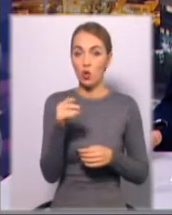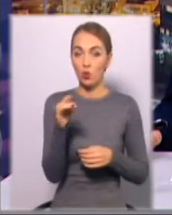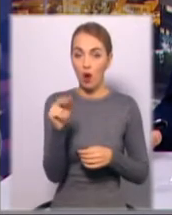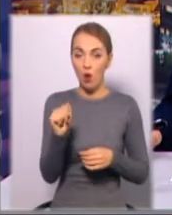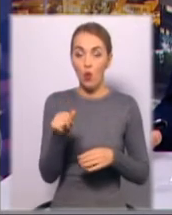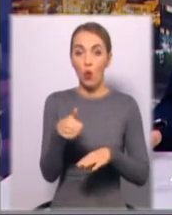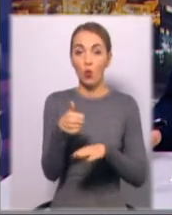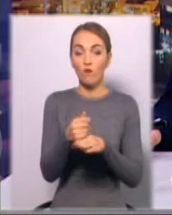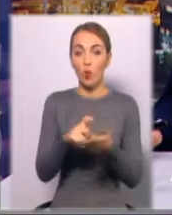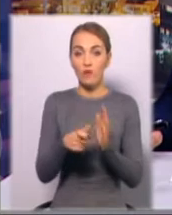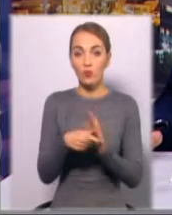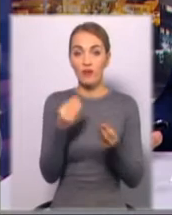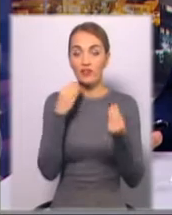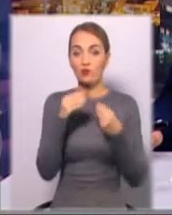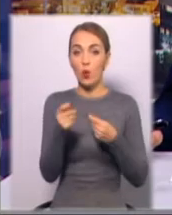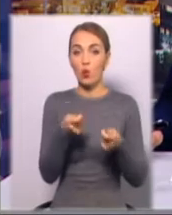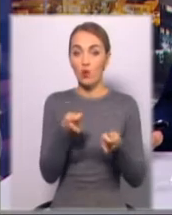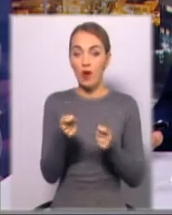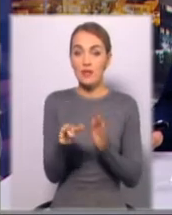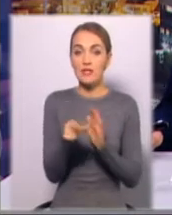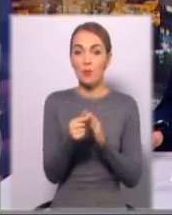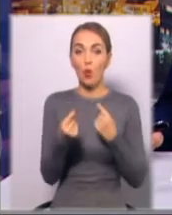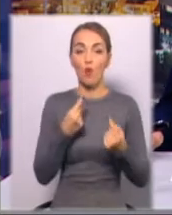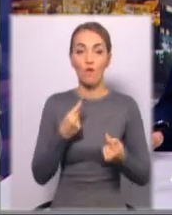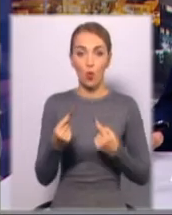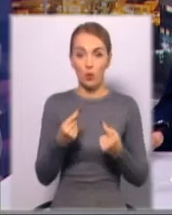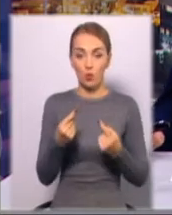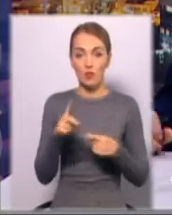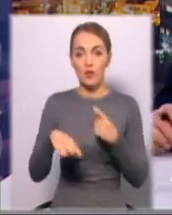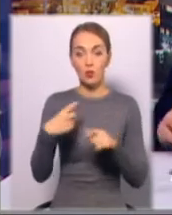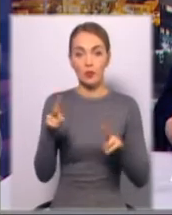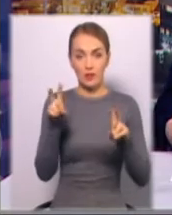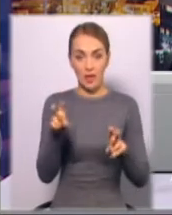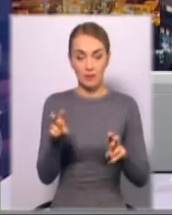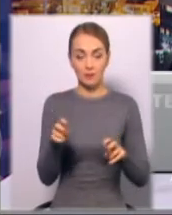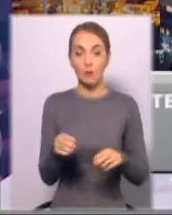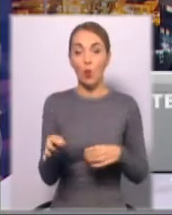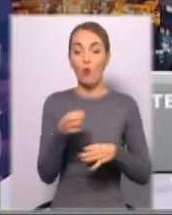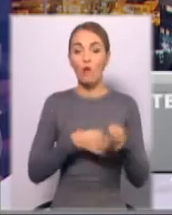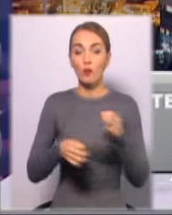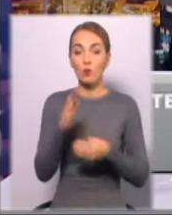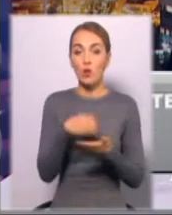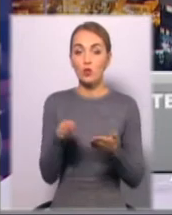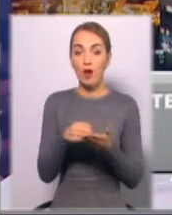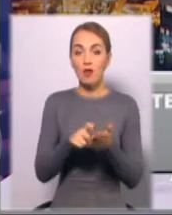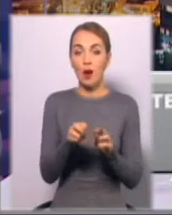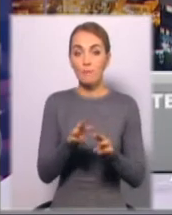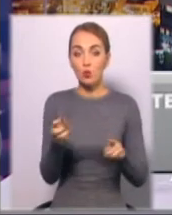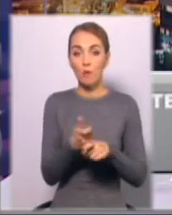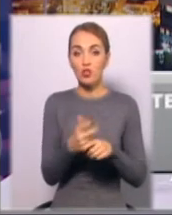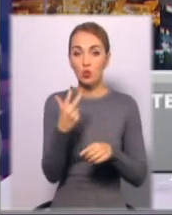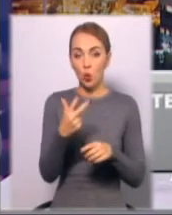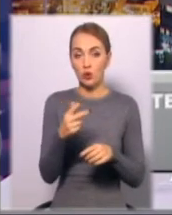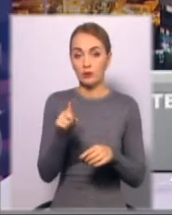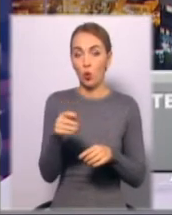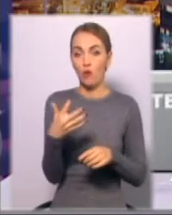голову Офісу ефективного регулювання. З ним поговоримо на наступні теми. Власне, обговоримо скасування Кабміном більше